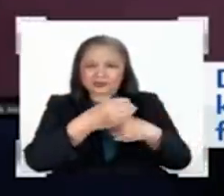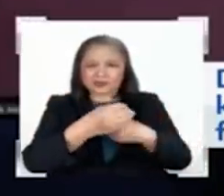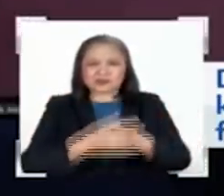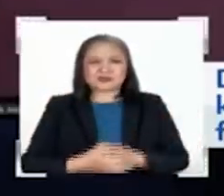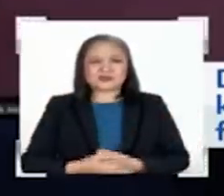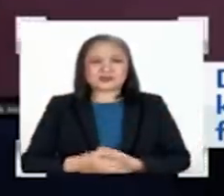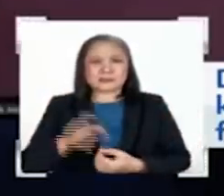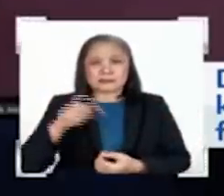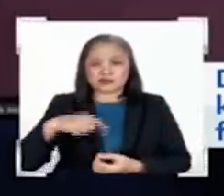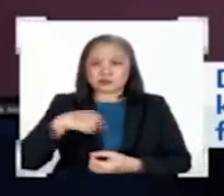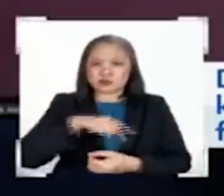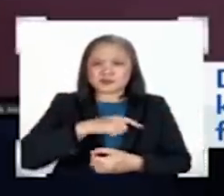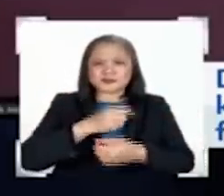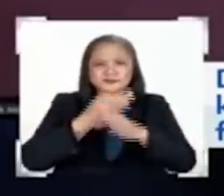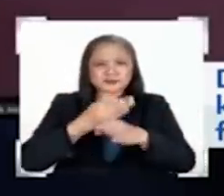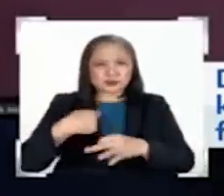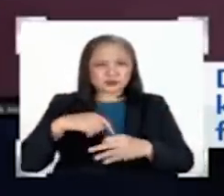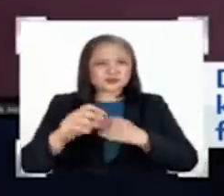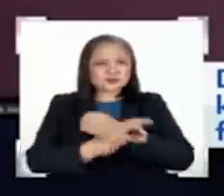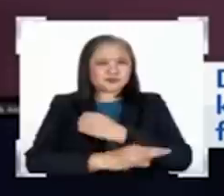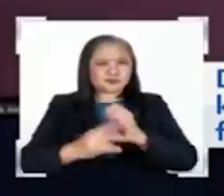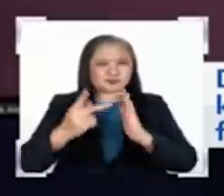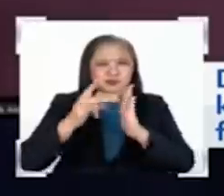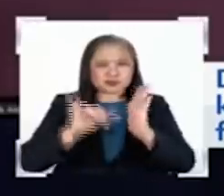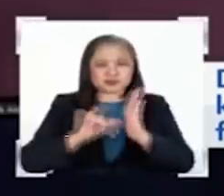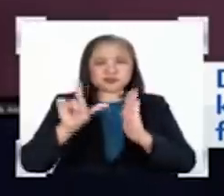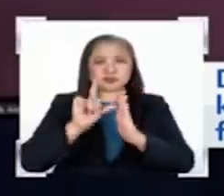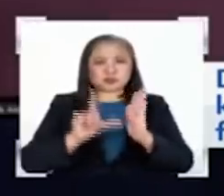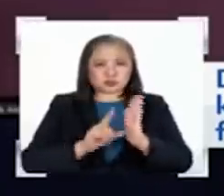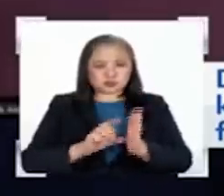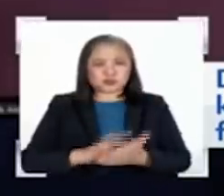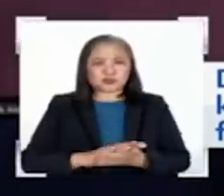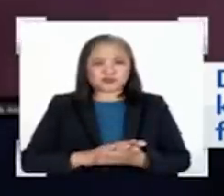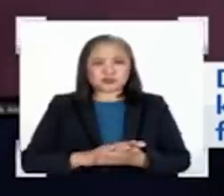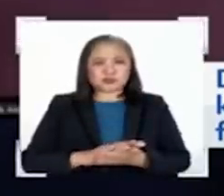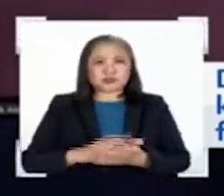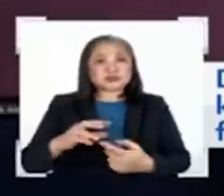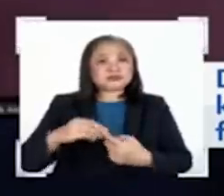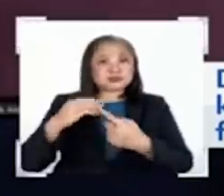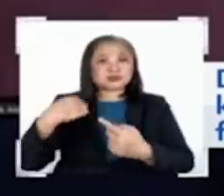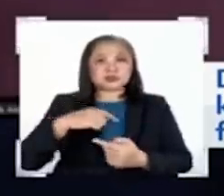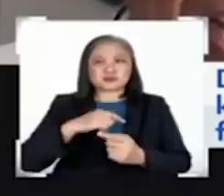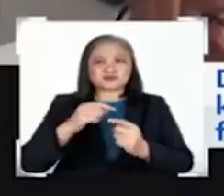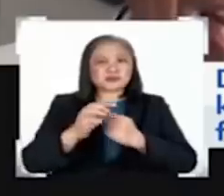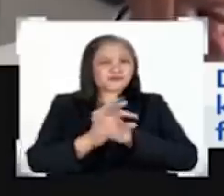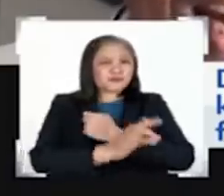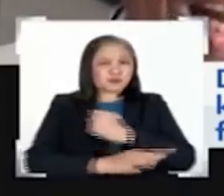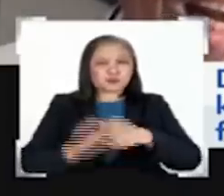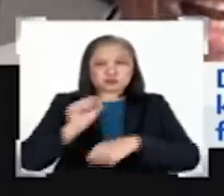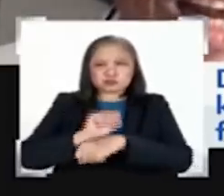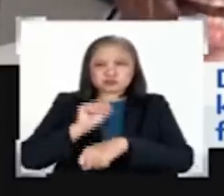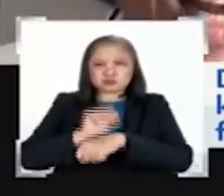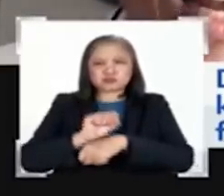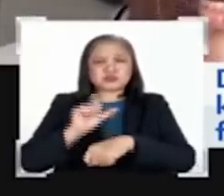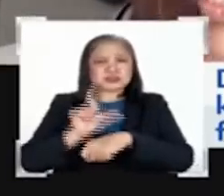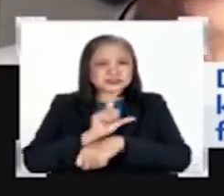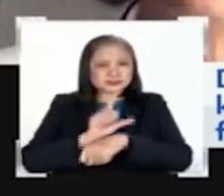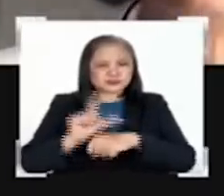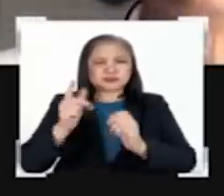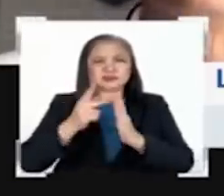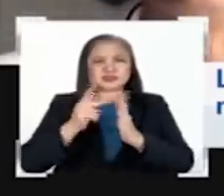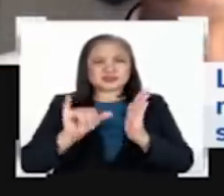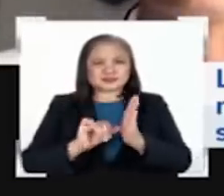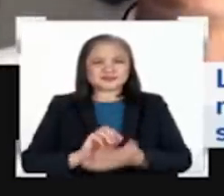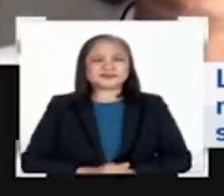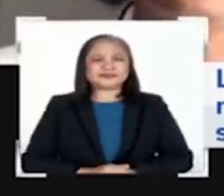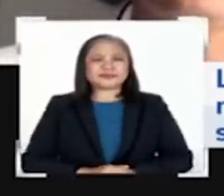foreign policy, especially our foreign labor policy. Isang panayam sa radyo